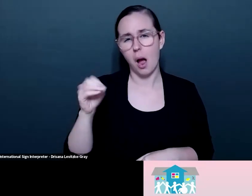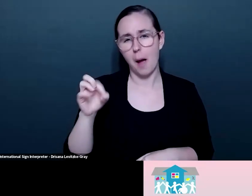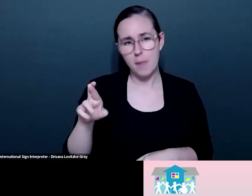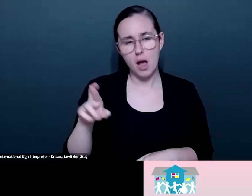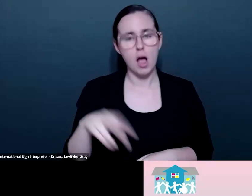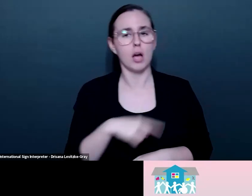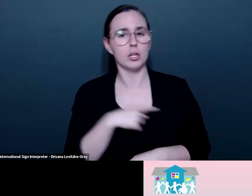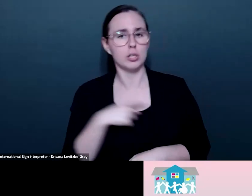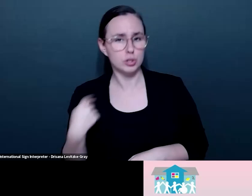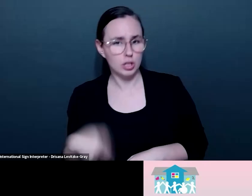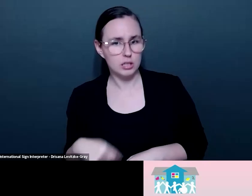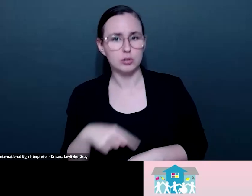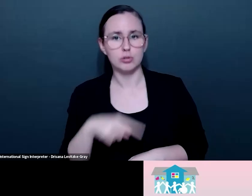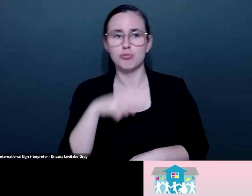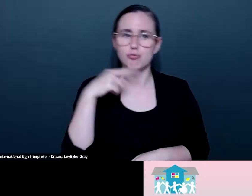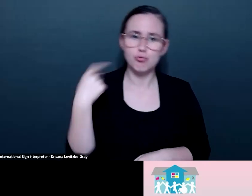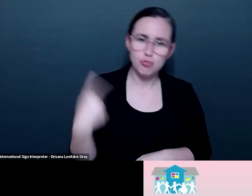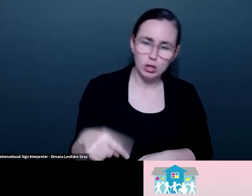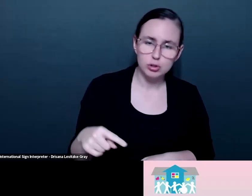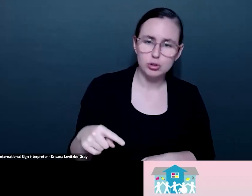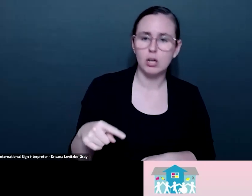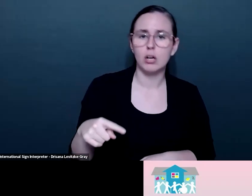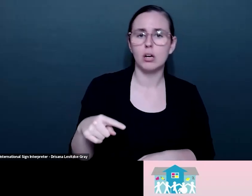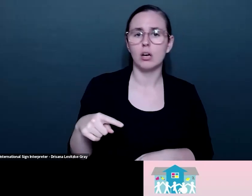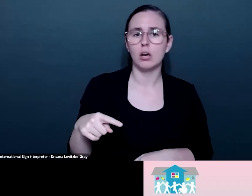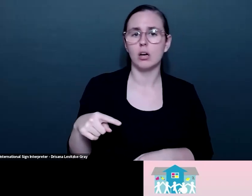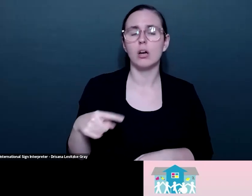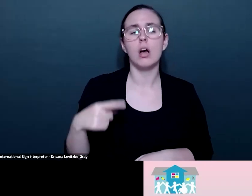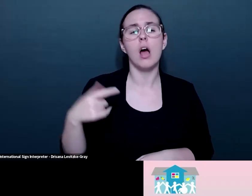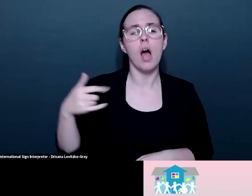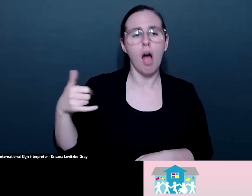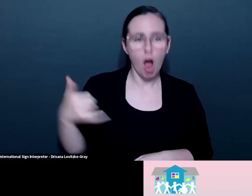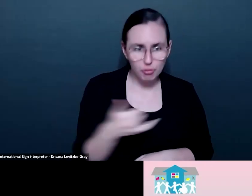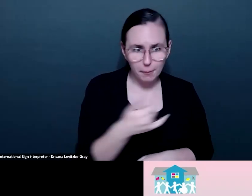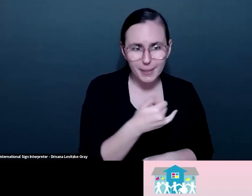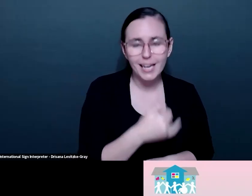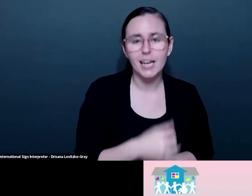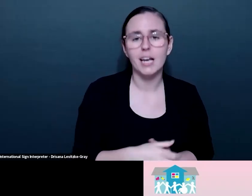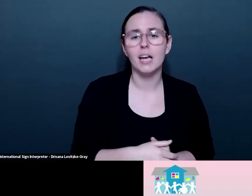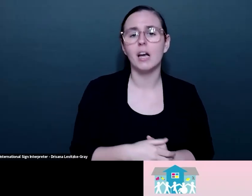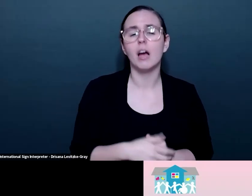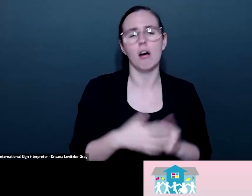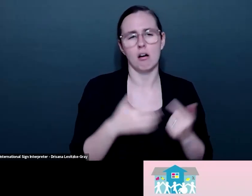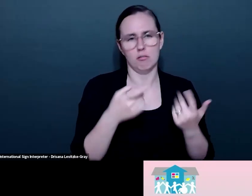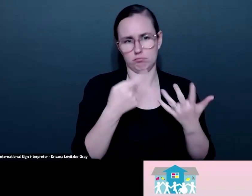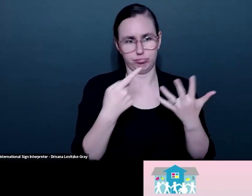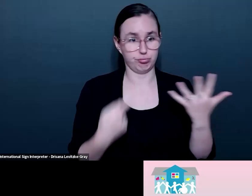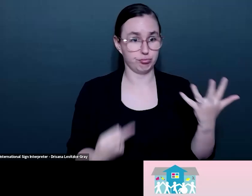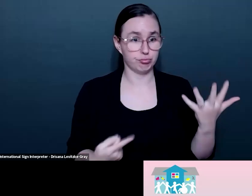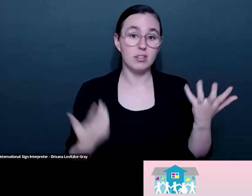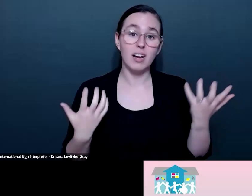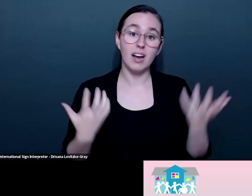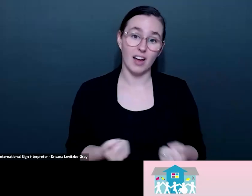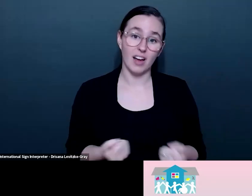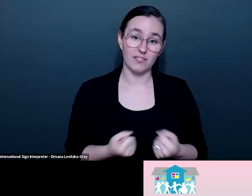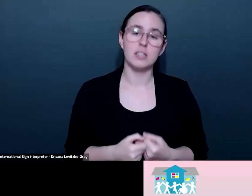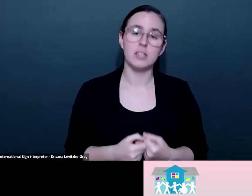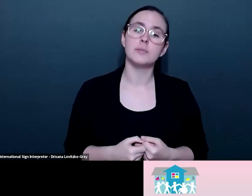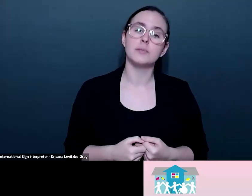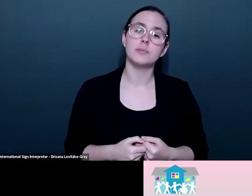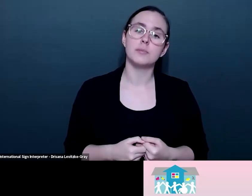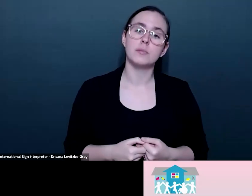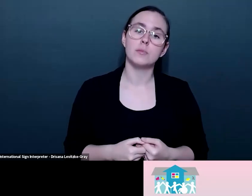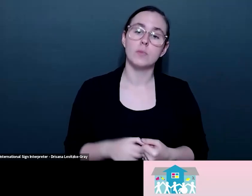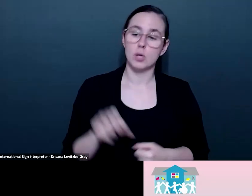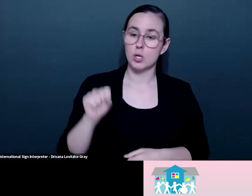arabe, etc. Alors, plusieurs langues déjà qui sont disponibles. Pour l'éducation inclusive, le